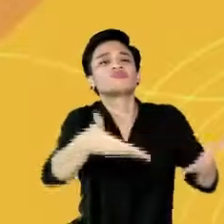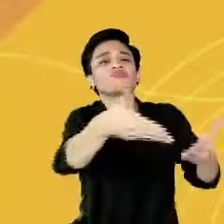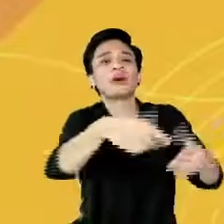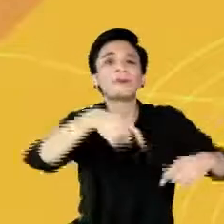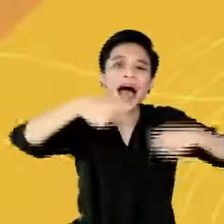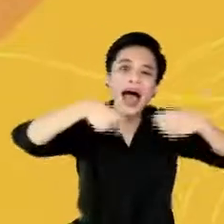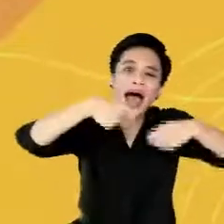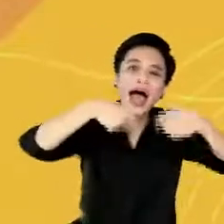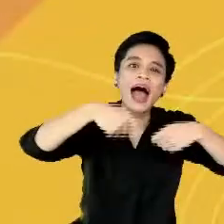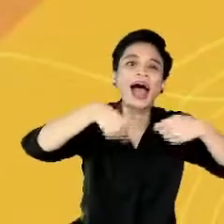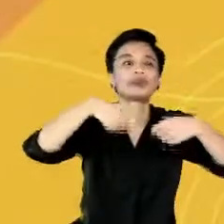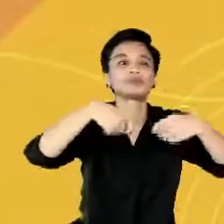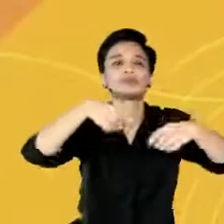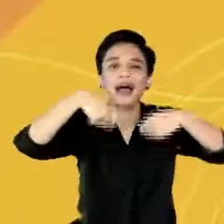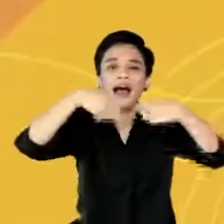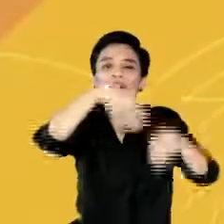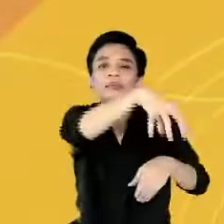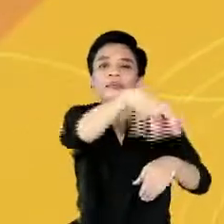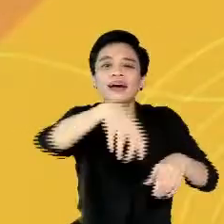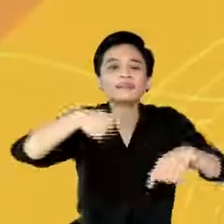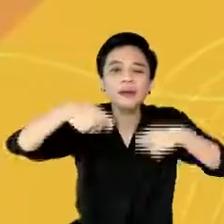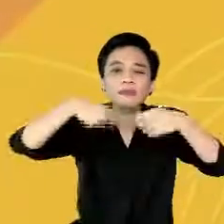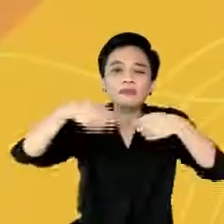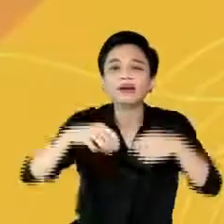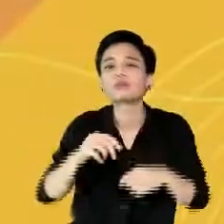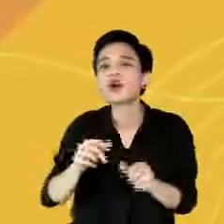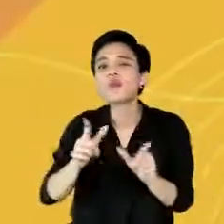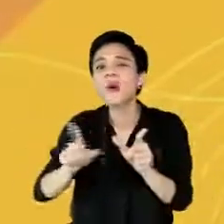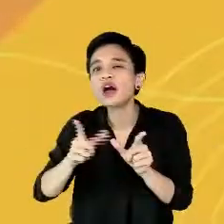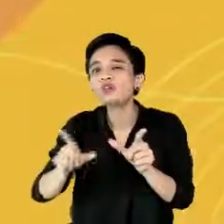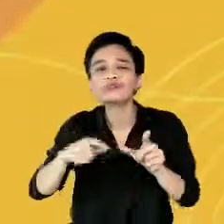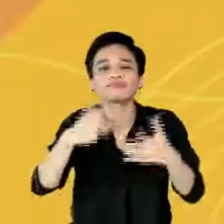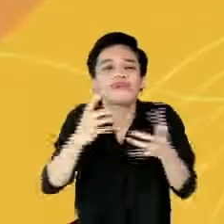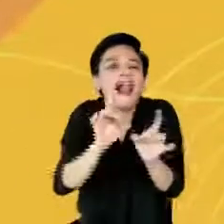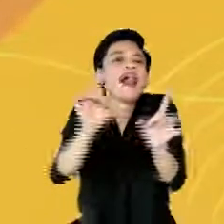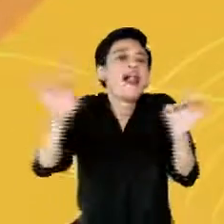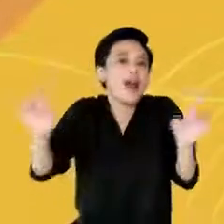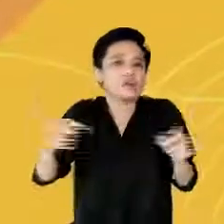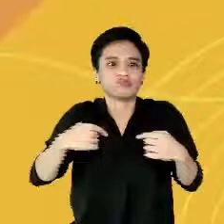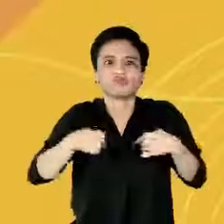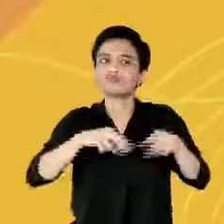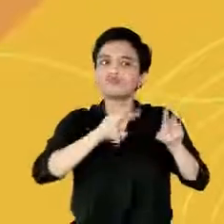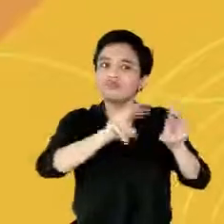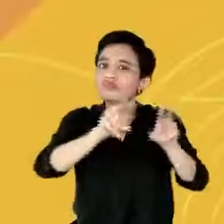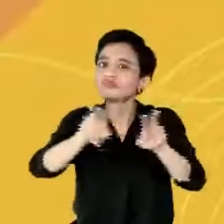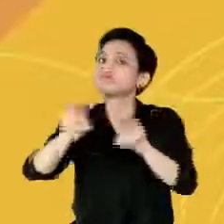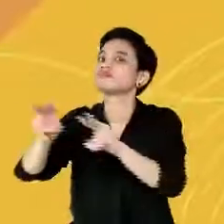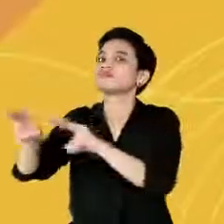tempat makan minum maupun restoran yang terkait dengan kegiatan usaha lainnya